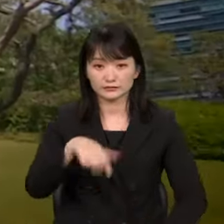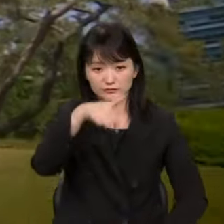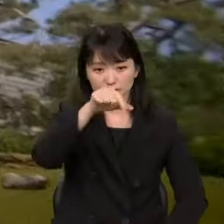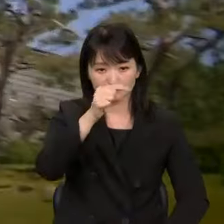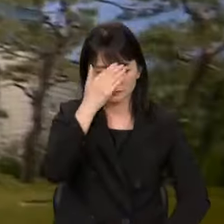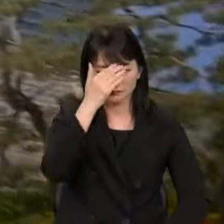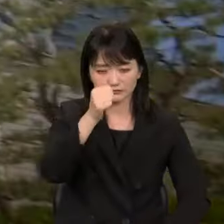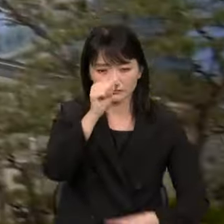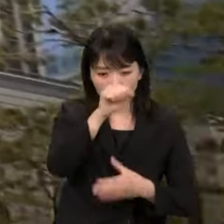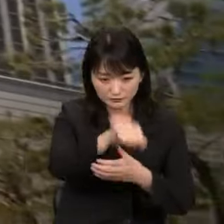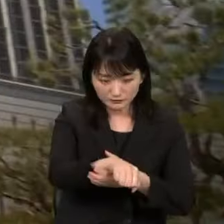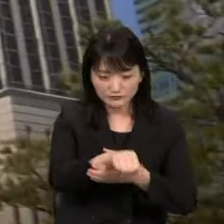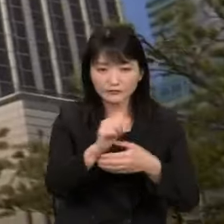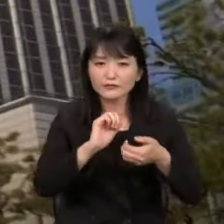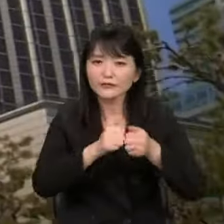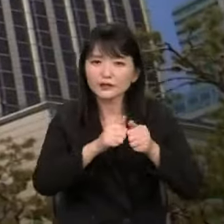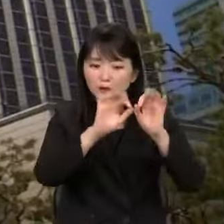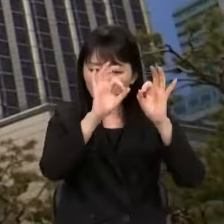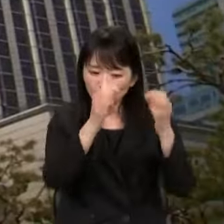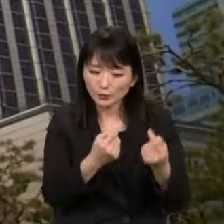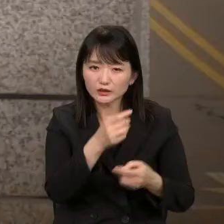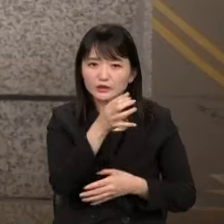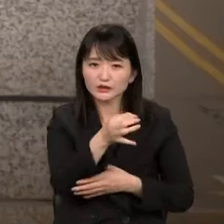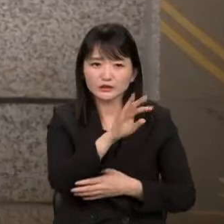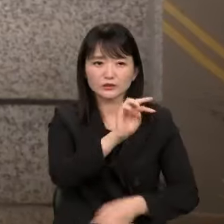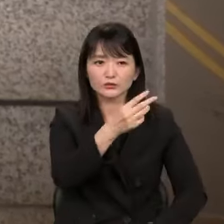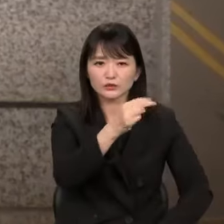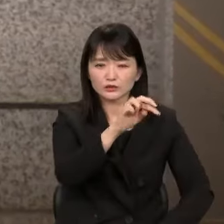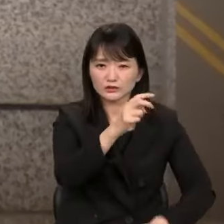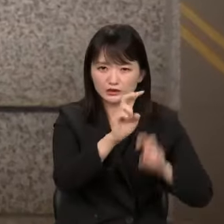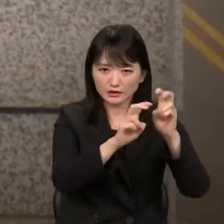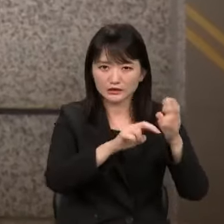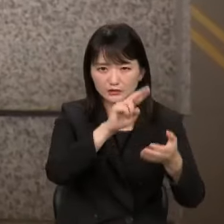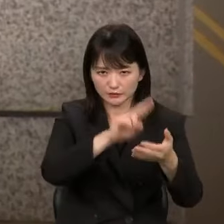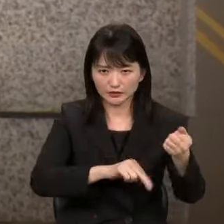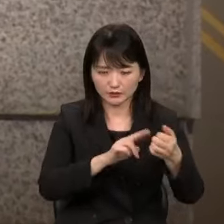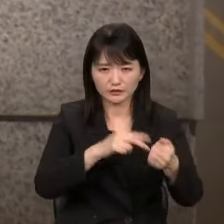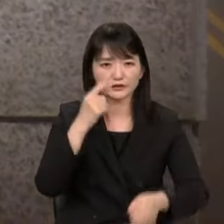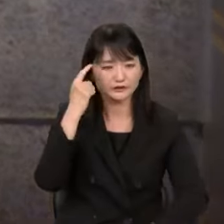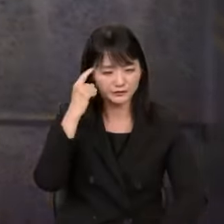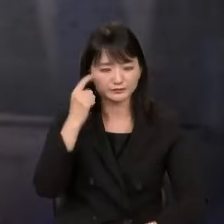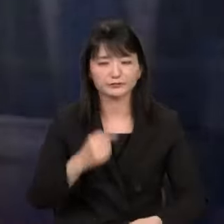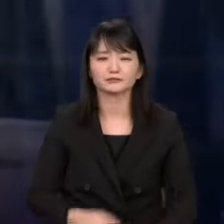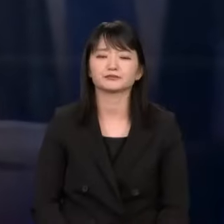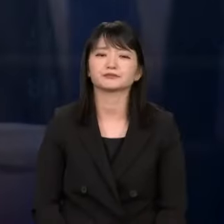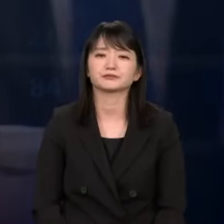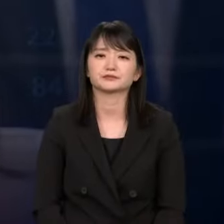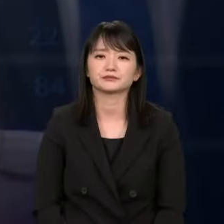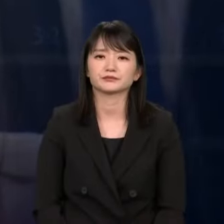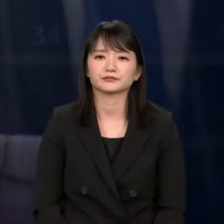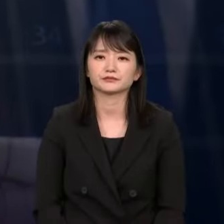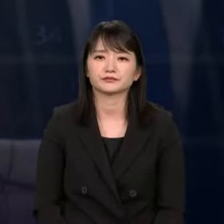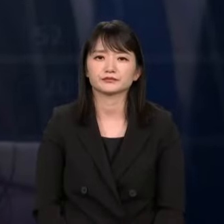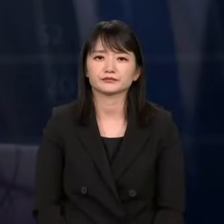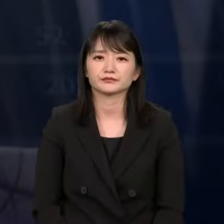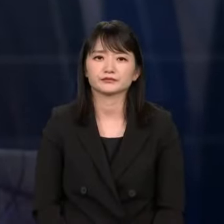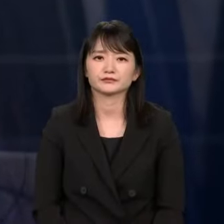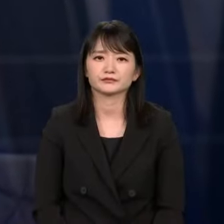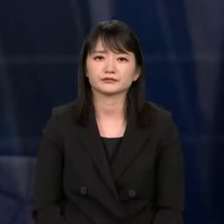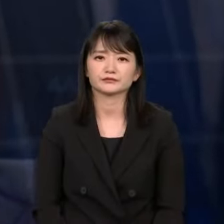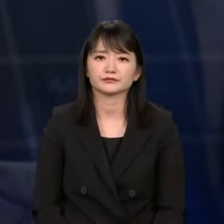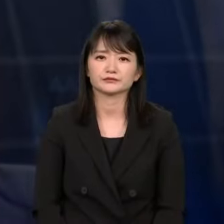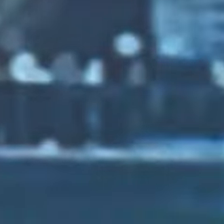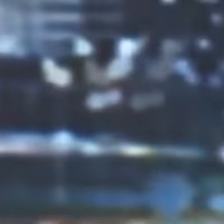회장의 승낙을 받아 주식이 할인된 가격에 블록딜로 매도됐다 판단했습니다 jdbc 여도현입니다